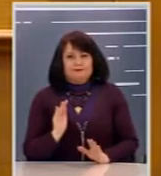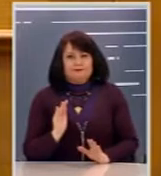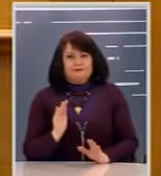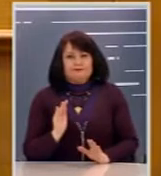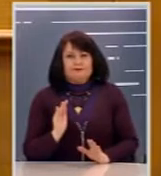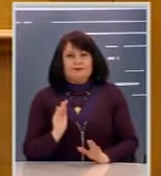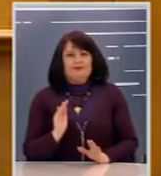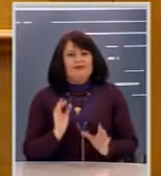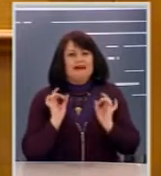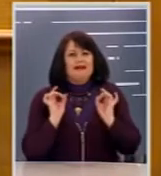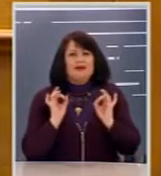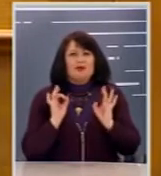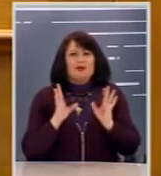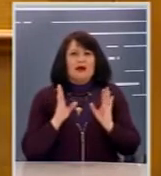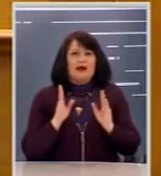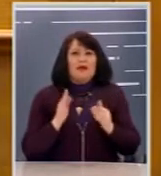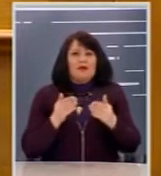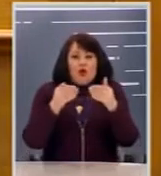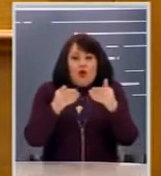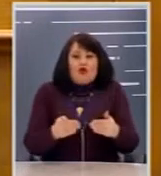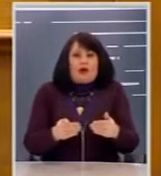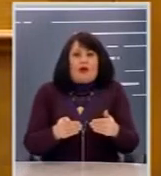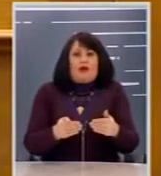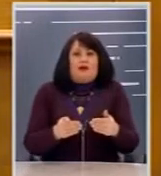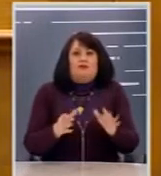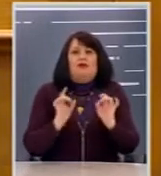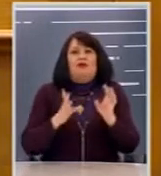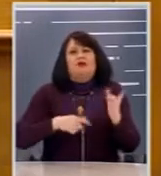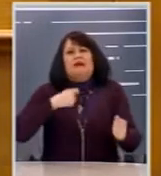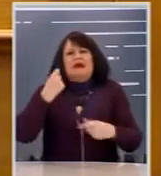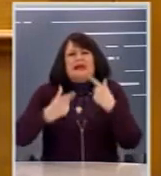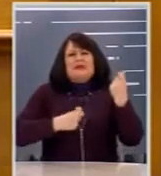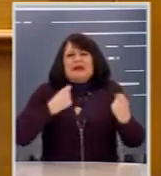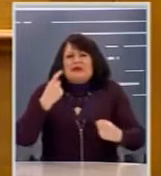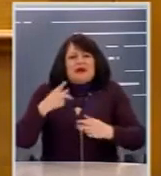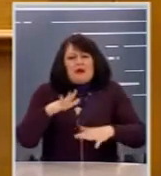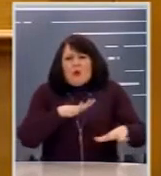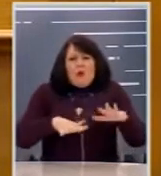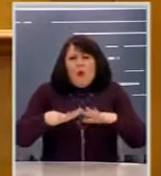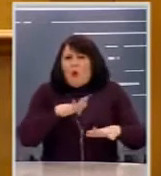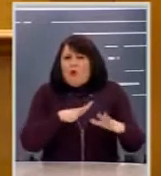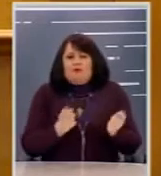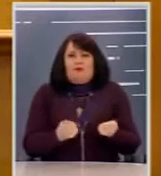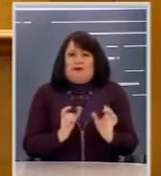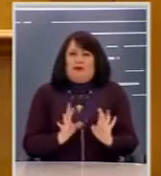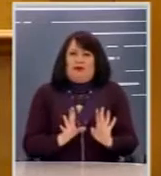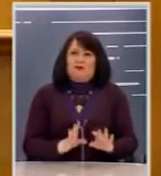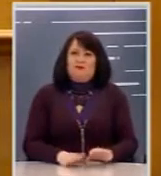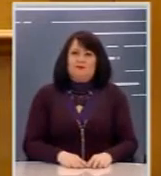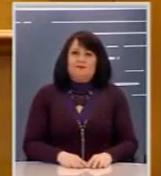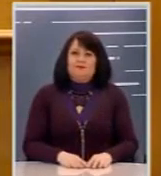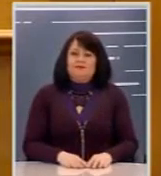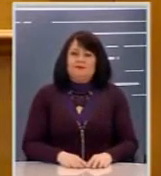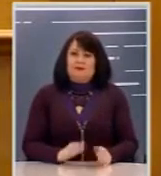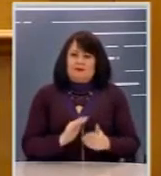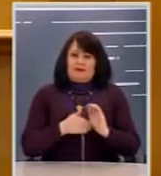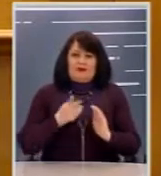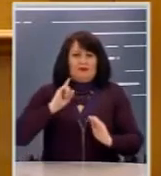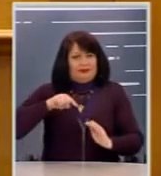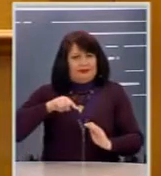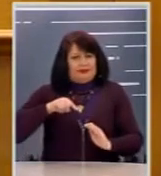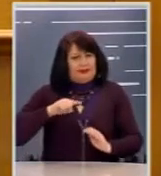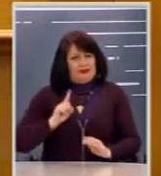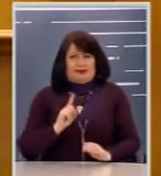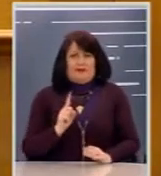δεν μπήκε φραγμός σε αυτό το πάρτι. Δεν μπορεί να μένουμε αδιάφοροι